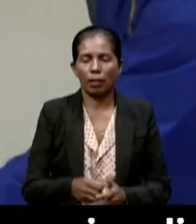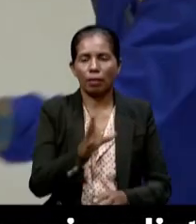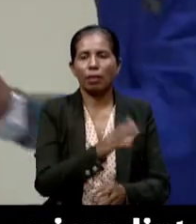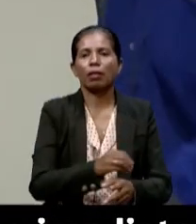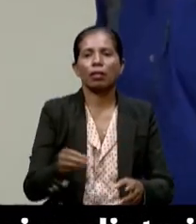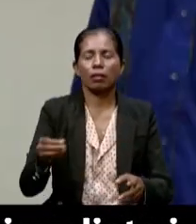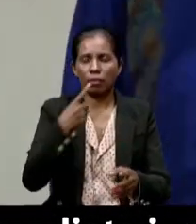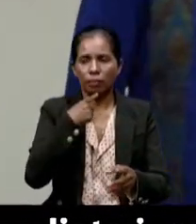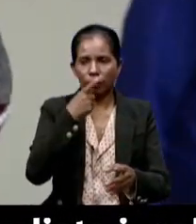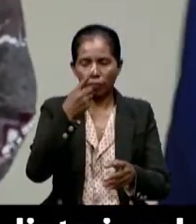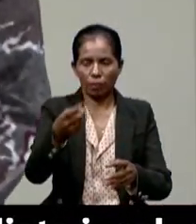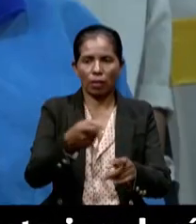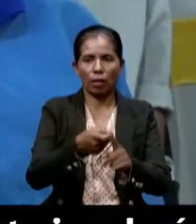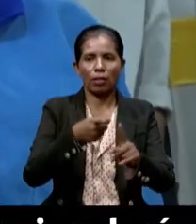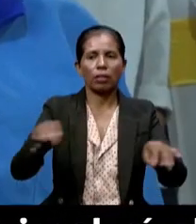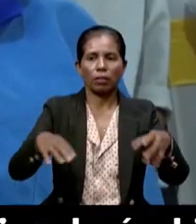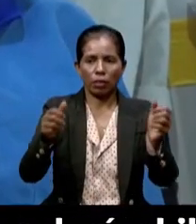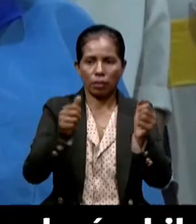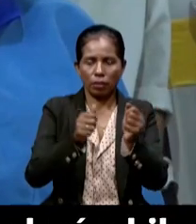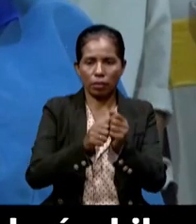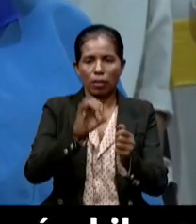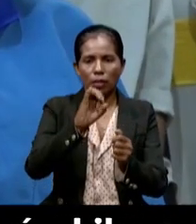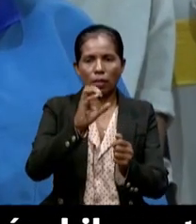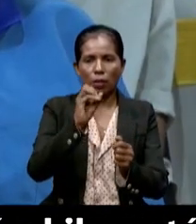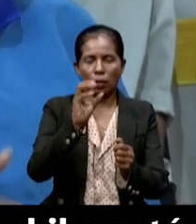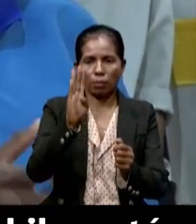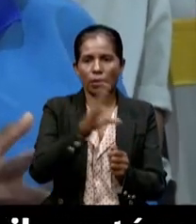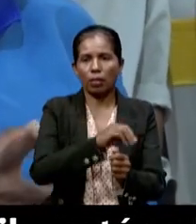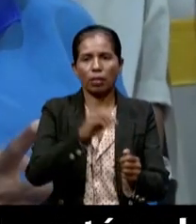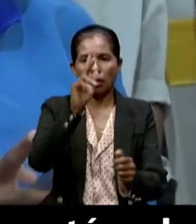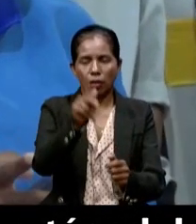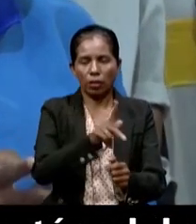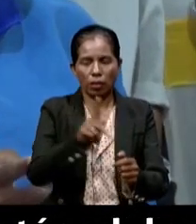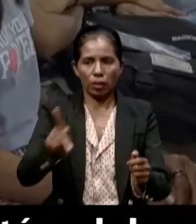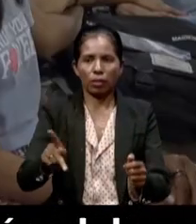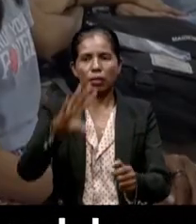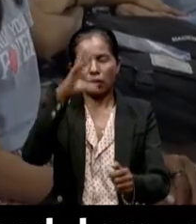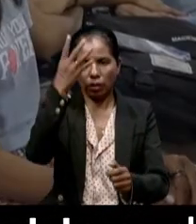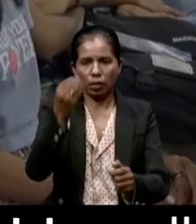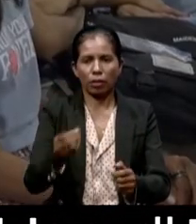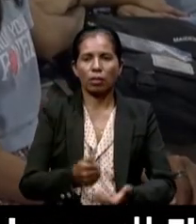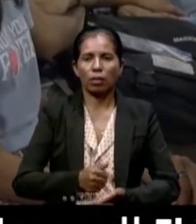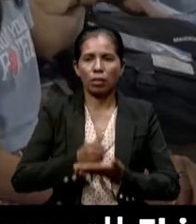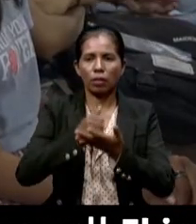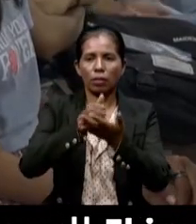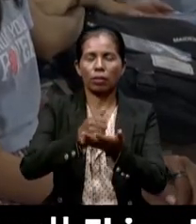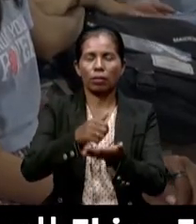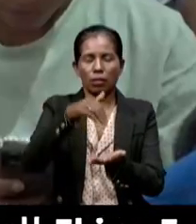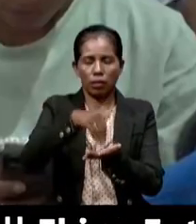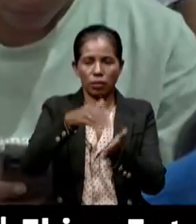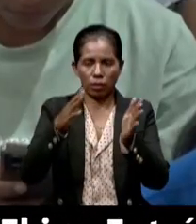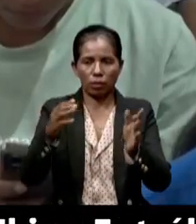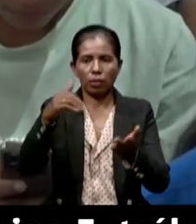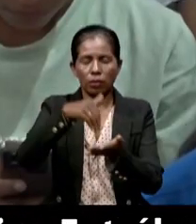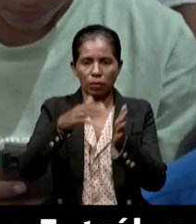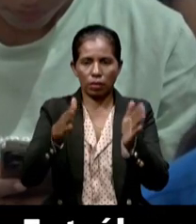Dewinanto Bimo Hateten li husi kooperasaun entre IUB ho Universitas Katolik at Masaya Jakarta o di fasilita bolsi studu ba estudante